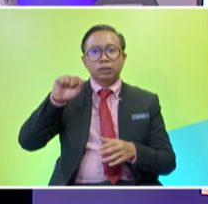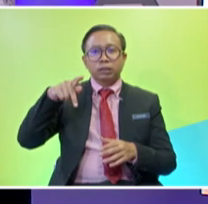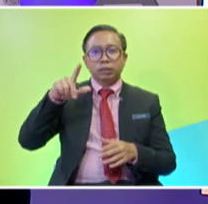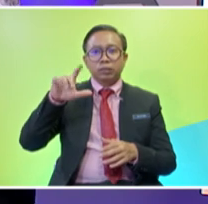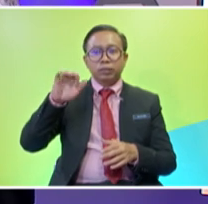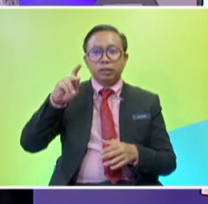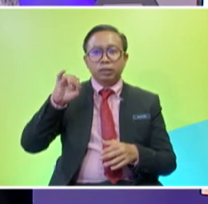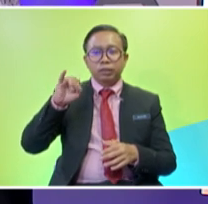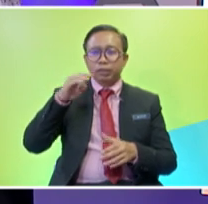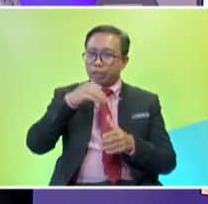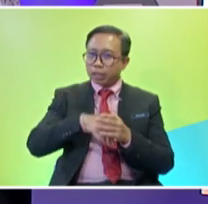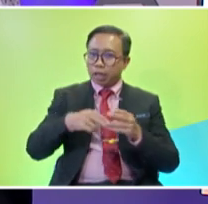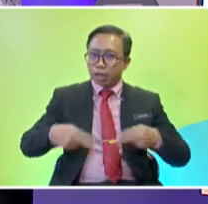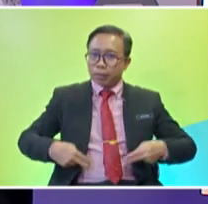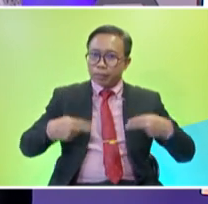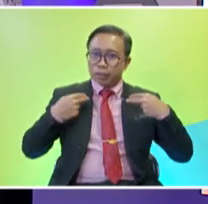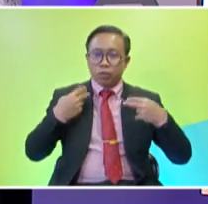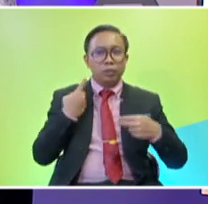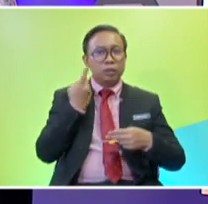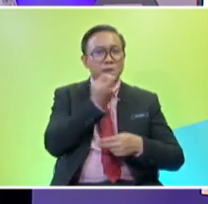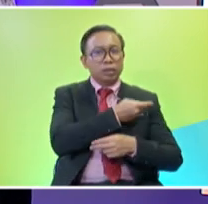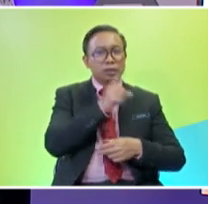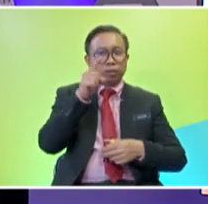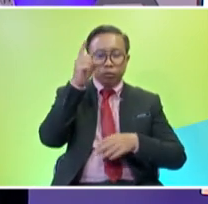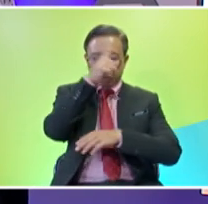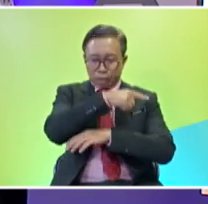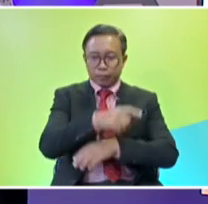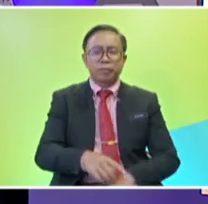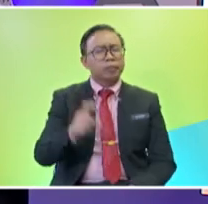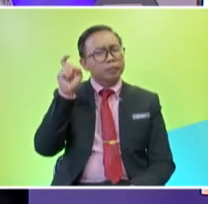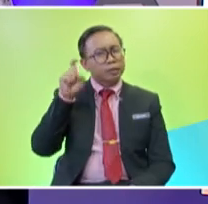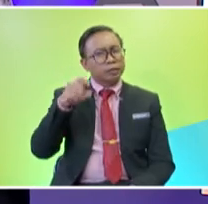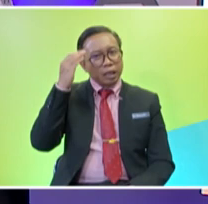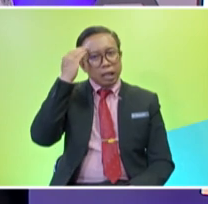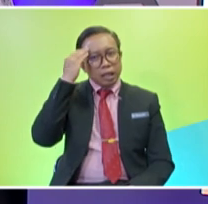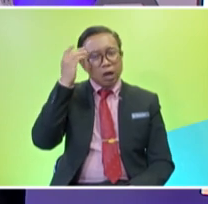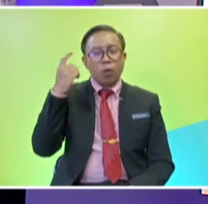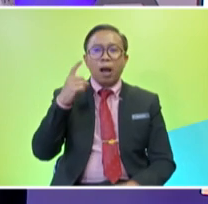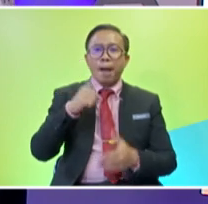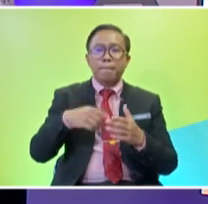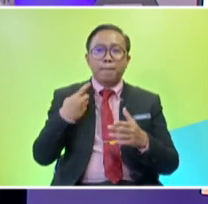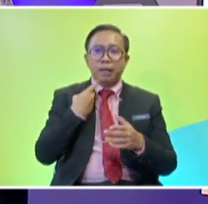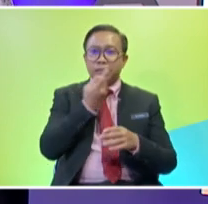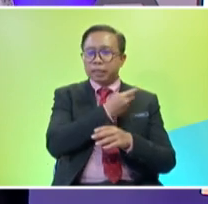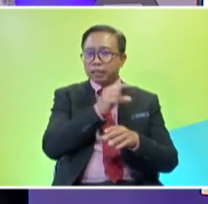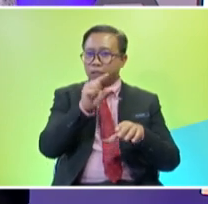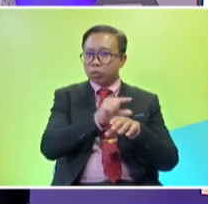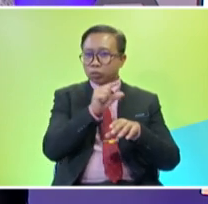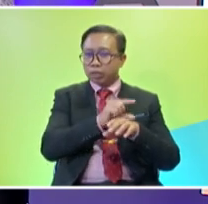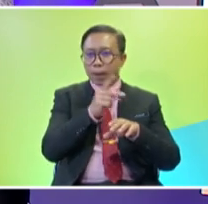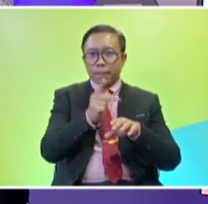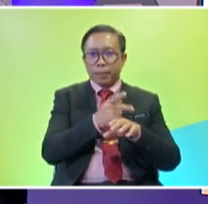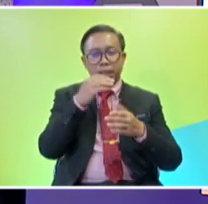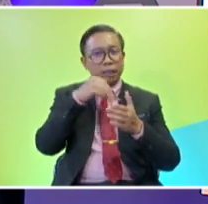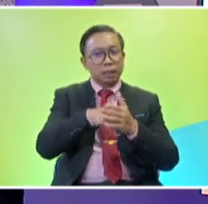dalam kehidupan sehari-hari kita jadi kita perlu tahulah apa yang kita guna pakai ada